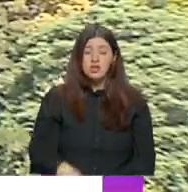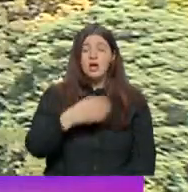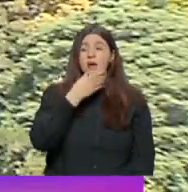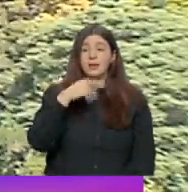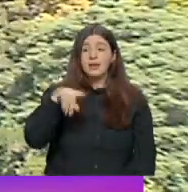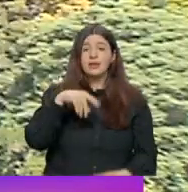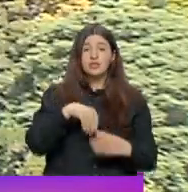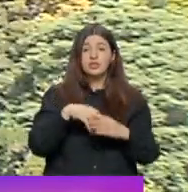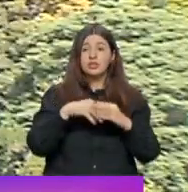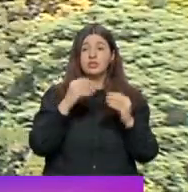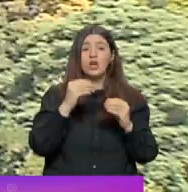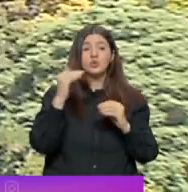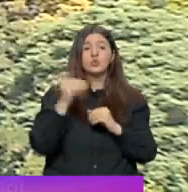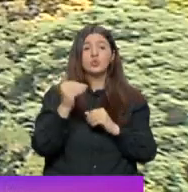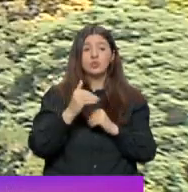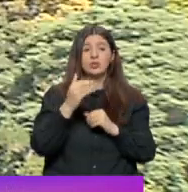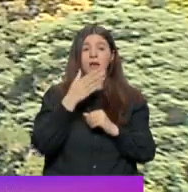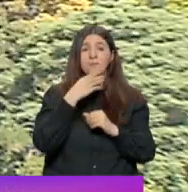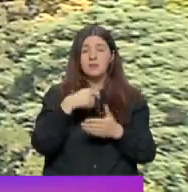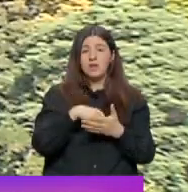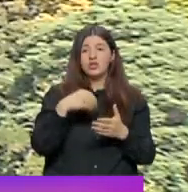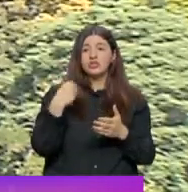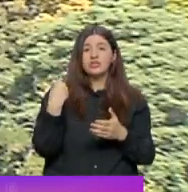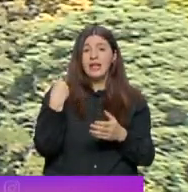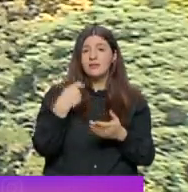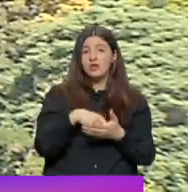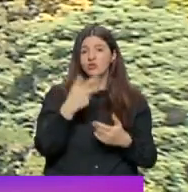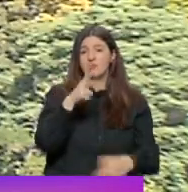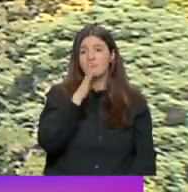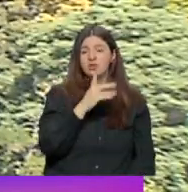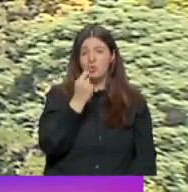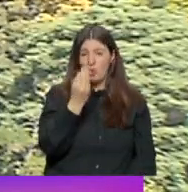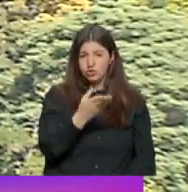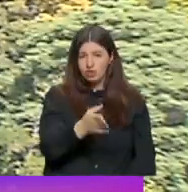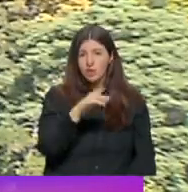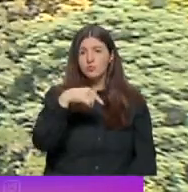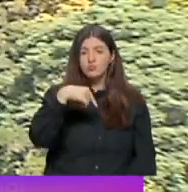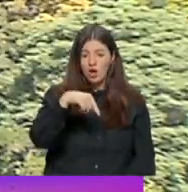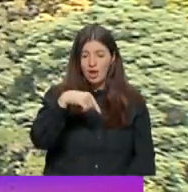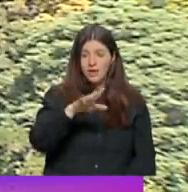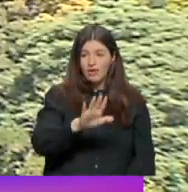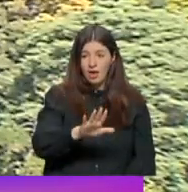Emekliler için, en düşük emekli için yeni maaş 3500 lira olacak. Bu arada